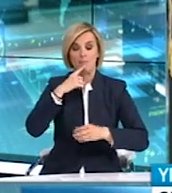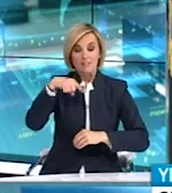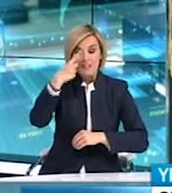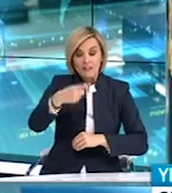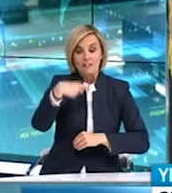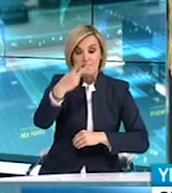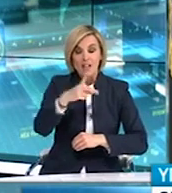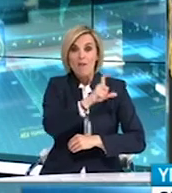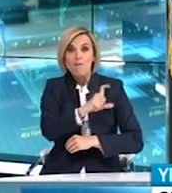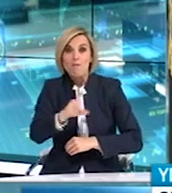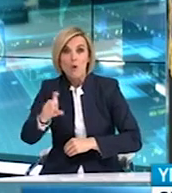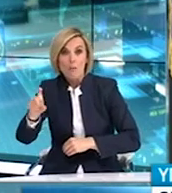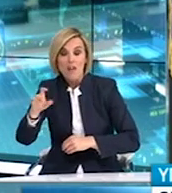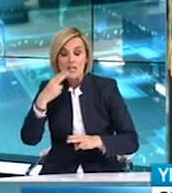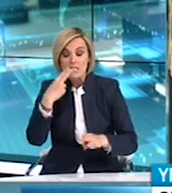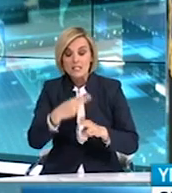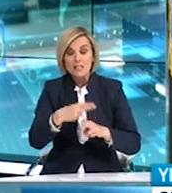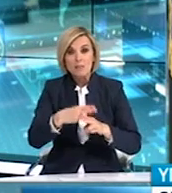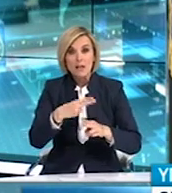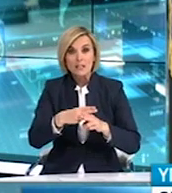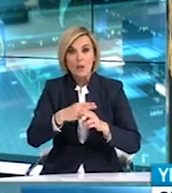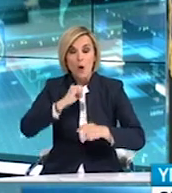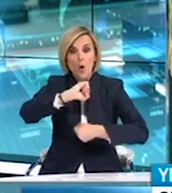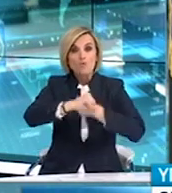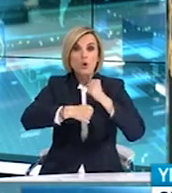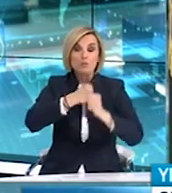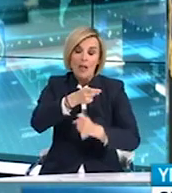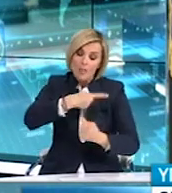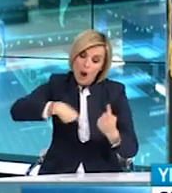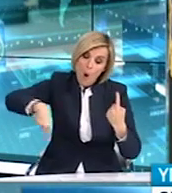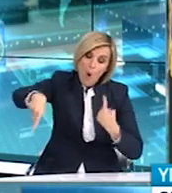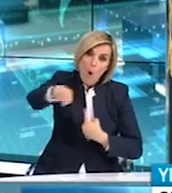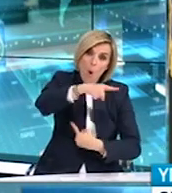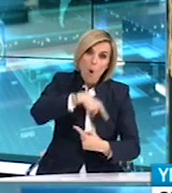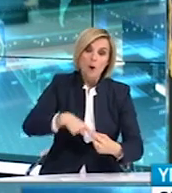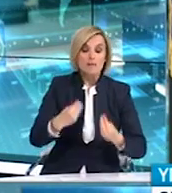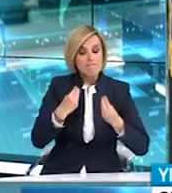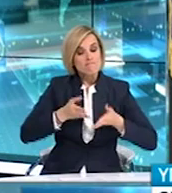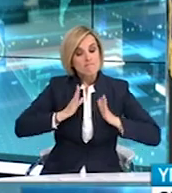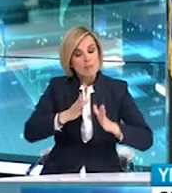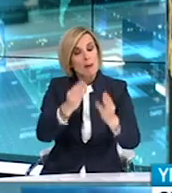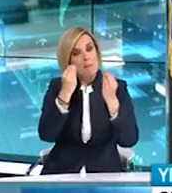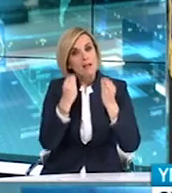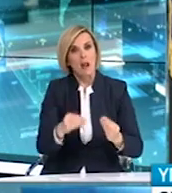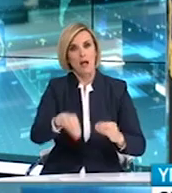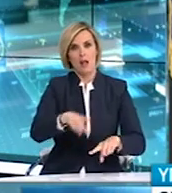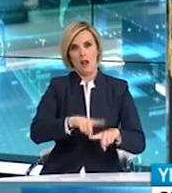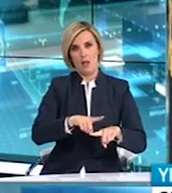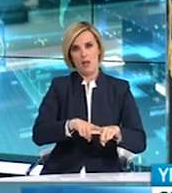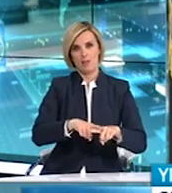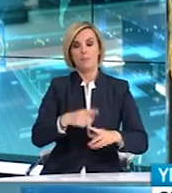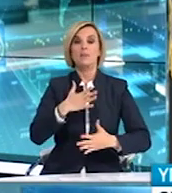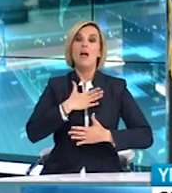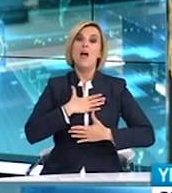σημαντικές. Παραμένουμε χάρη στην προσπάθεια όλων σας σε ένα καλό σενάριο εξέλιξης της επιδημίας στη χώρα.